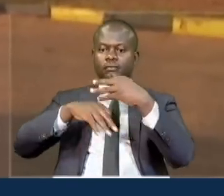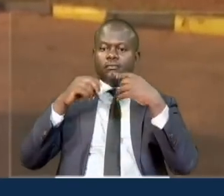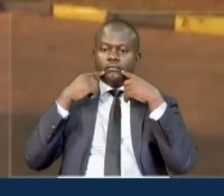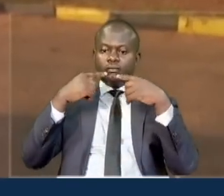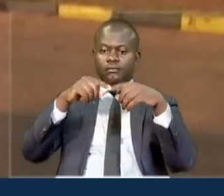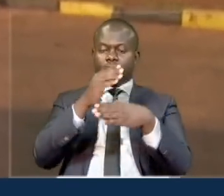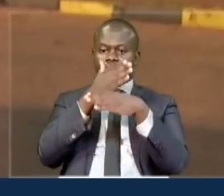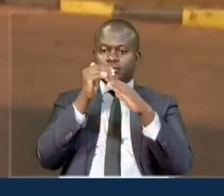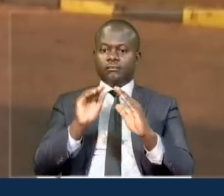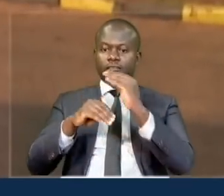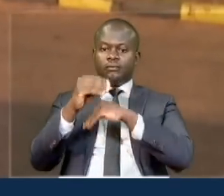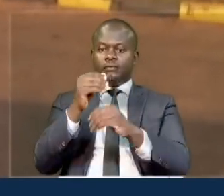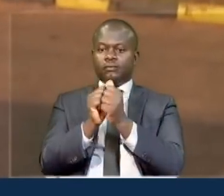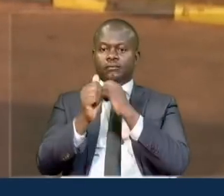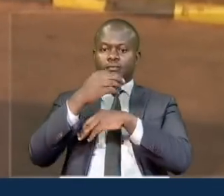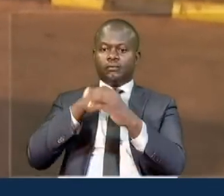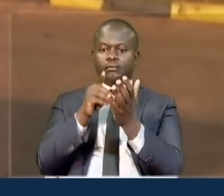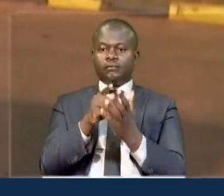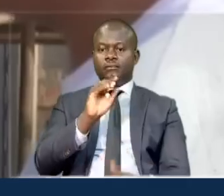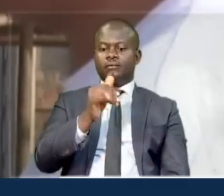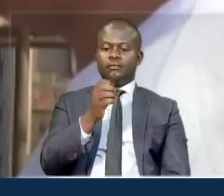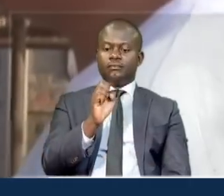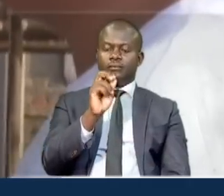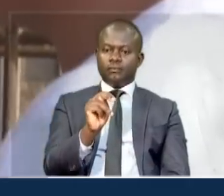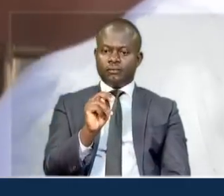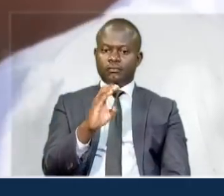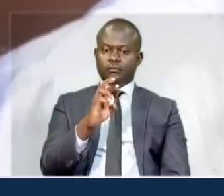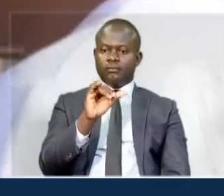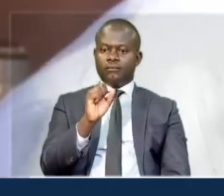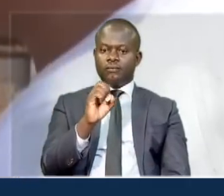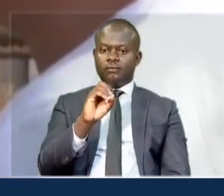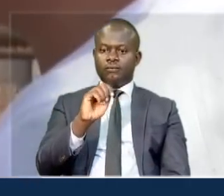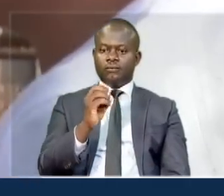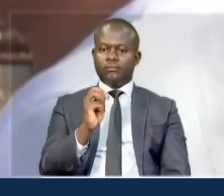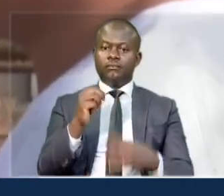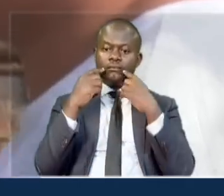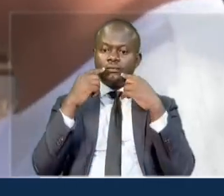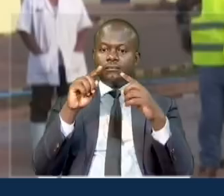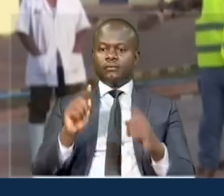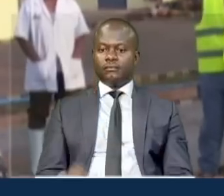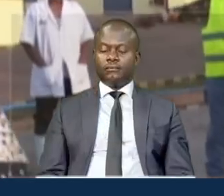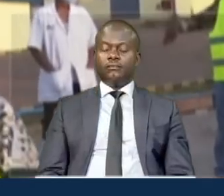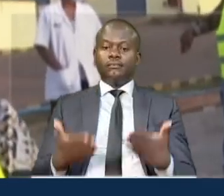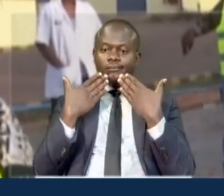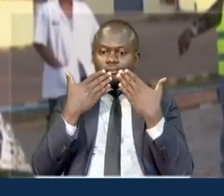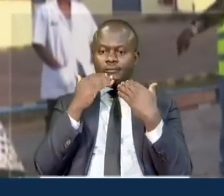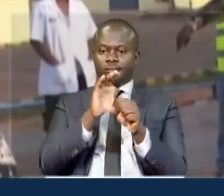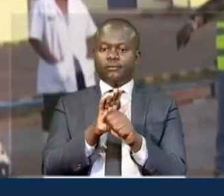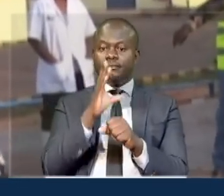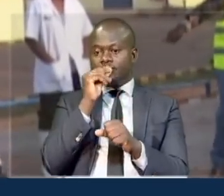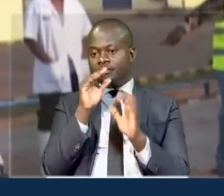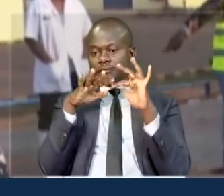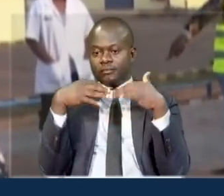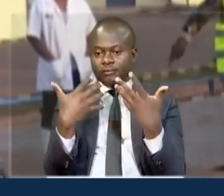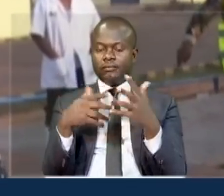batangaza ministre w'ubucuruzi n'inganda Dr. Jean Chrysostome ngabitsinze dore cyabivugaho ya urakoze rekene maze mvuko kihagaze